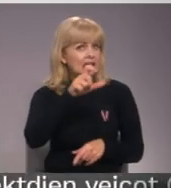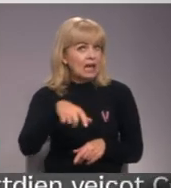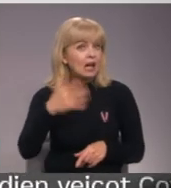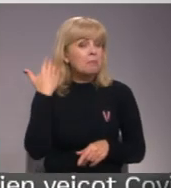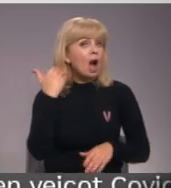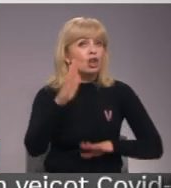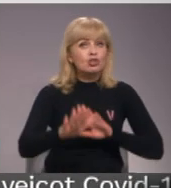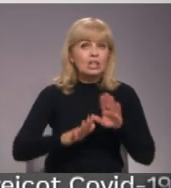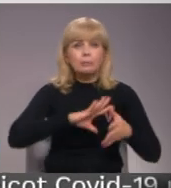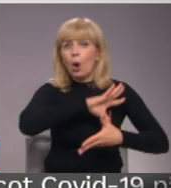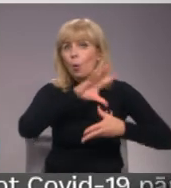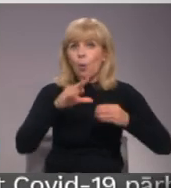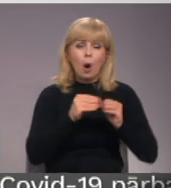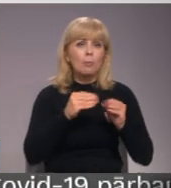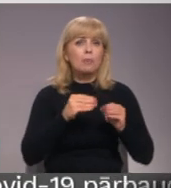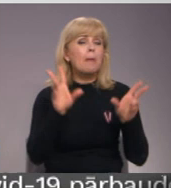diennaktī kopumā veikti